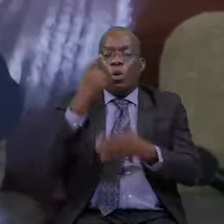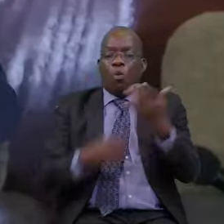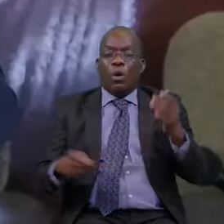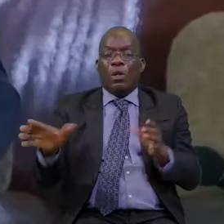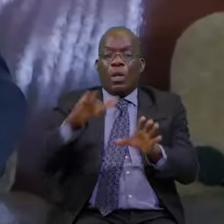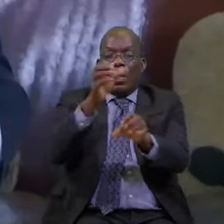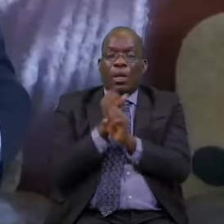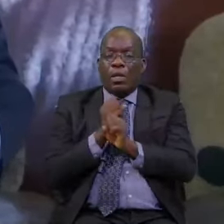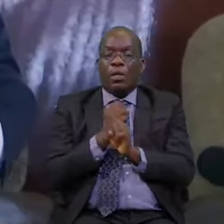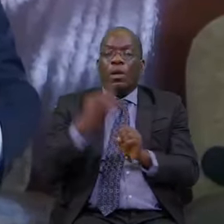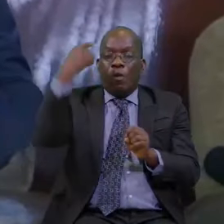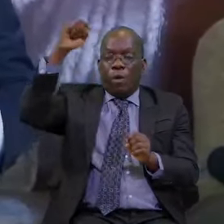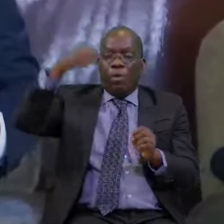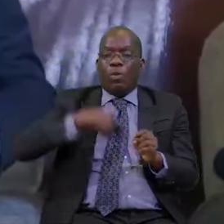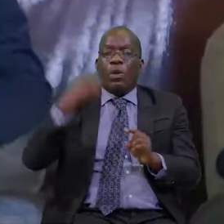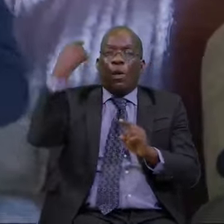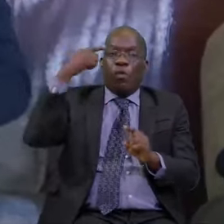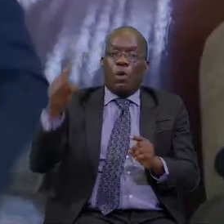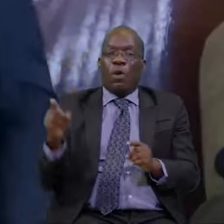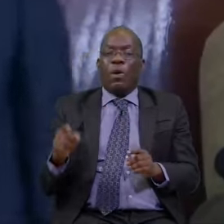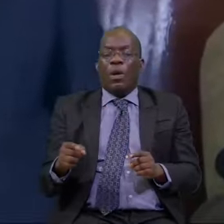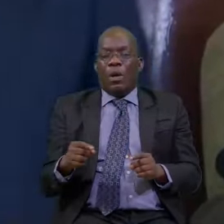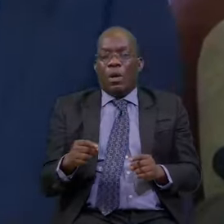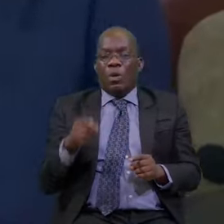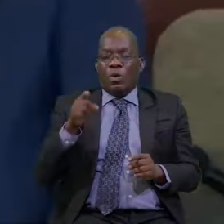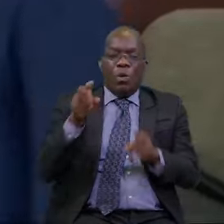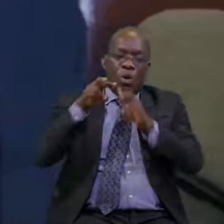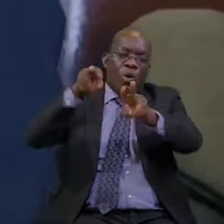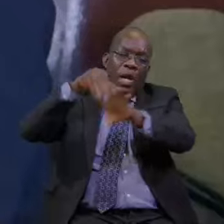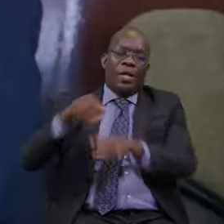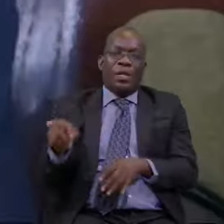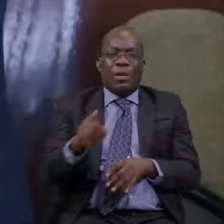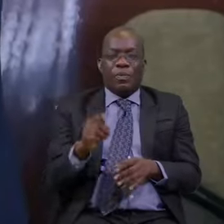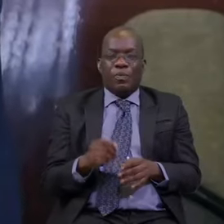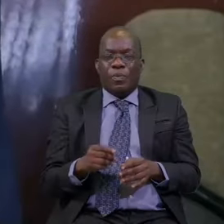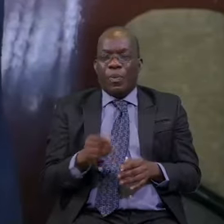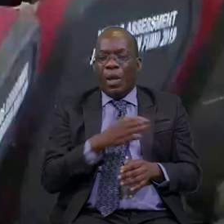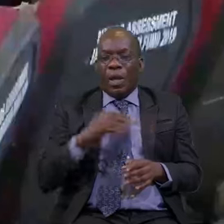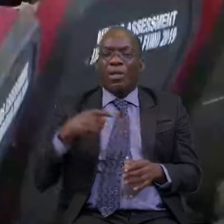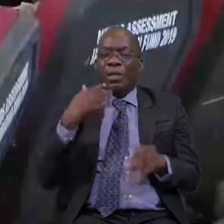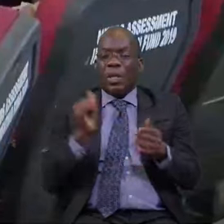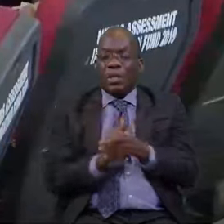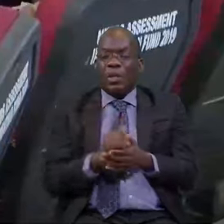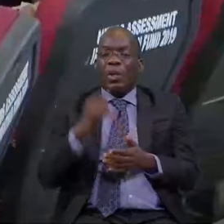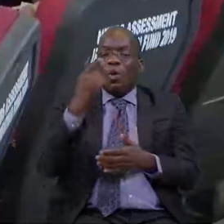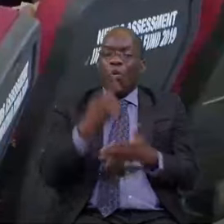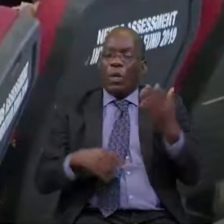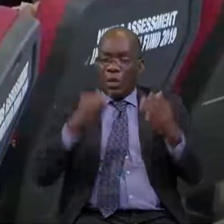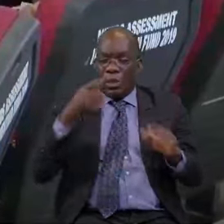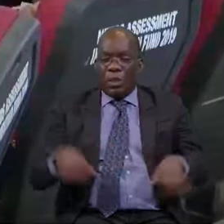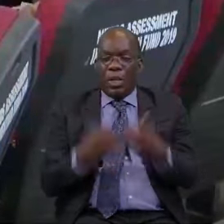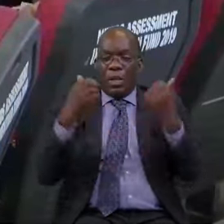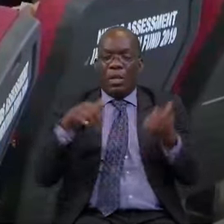moi, pour toi. Vous les regardez. Et voilà, y a-t-il un défi dans leur vie? Et Dieu veut vous